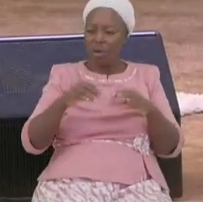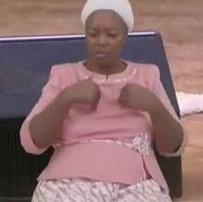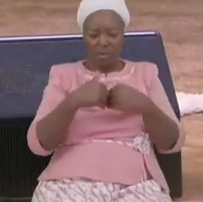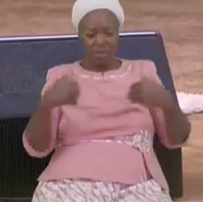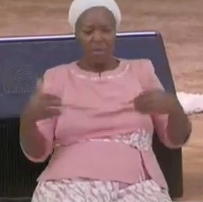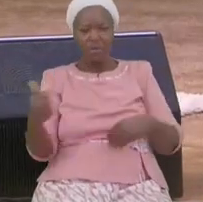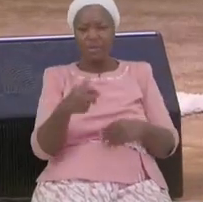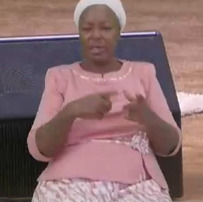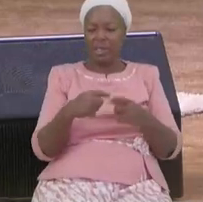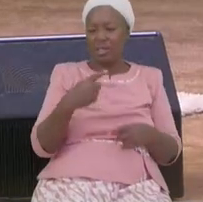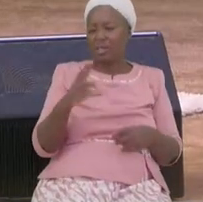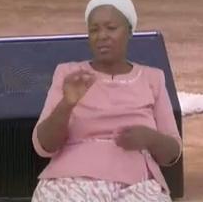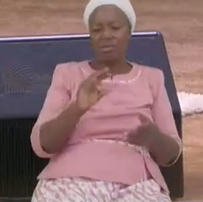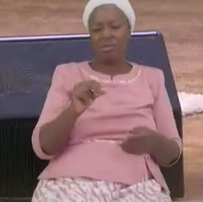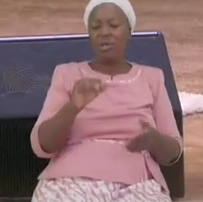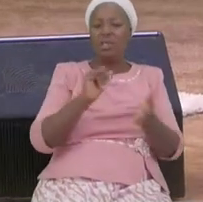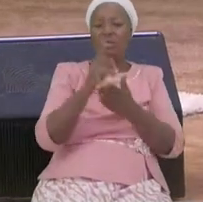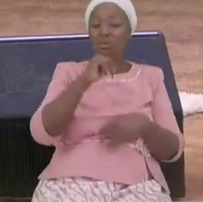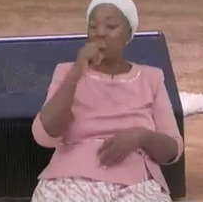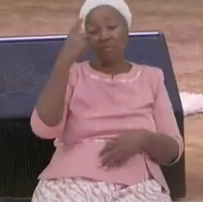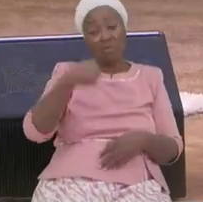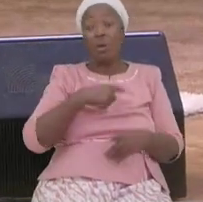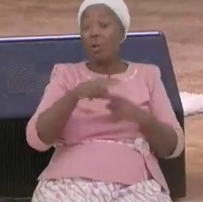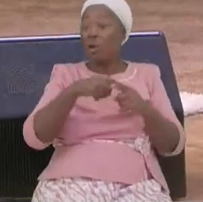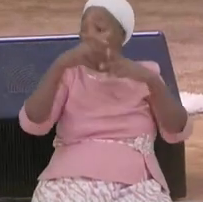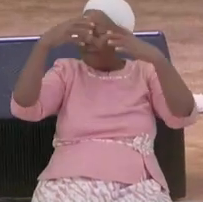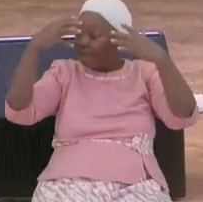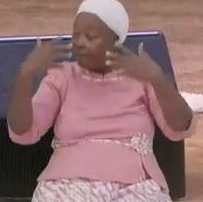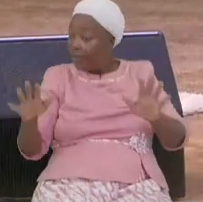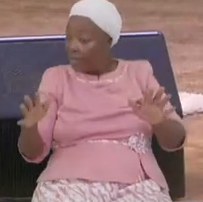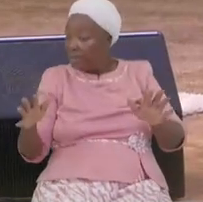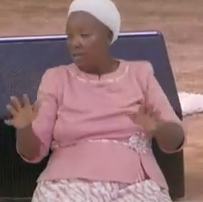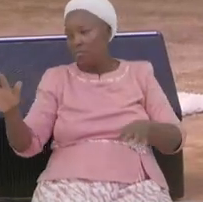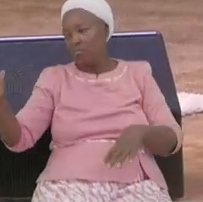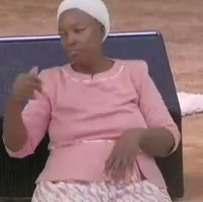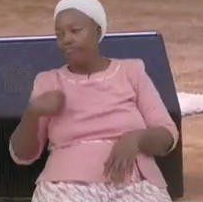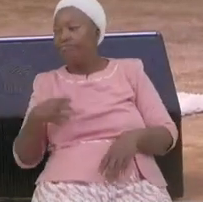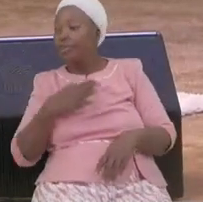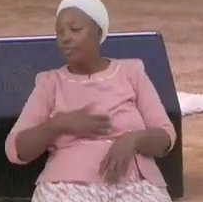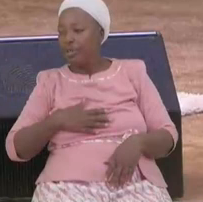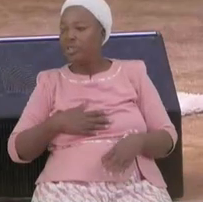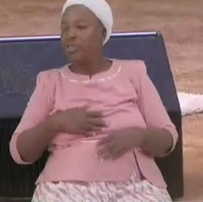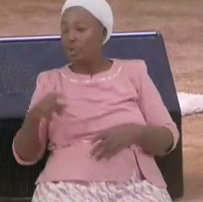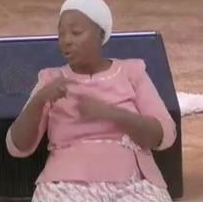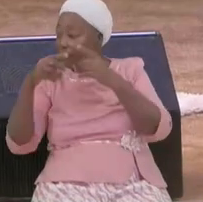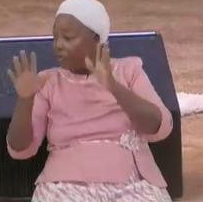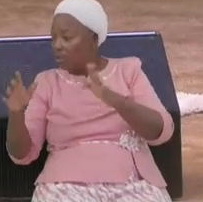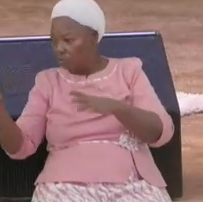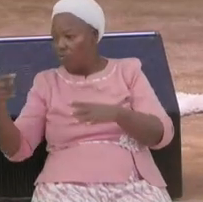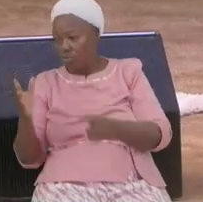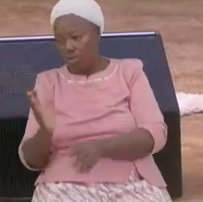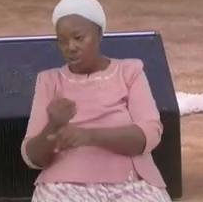pas pour moi. Dès qu'il aura fini, modérateur, pasteur de groupe, dis-lui que sa